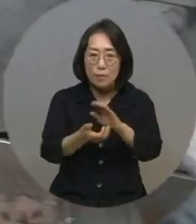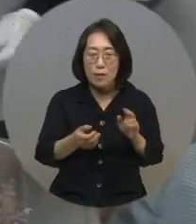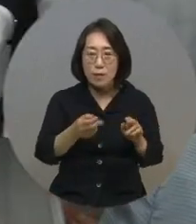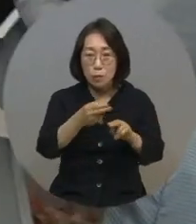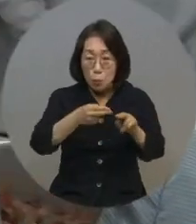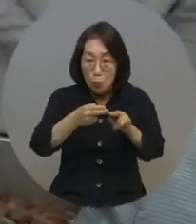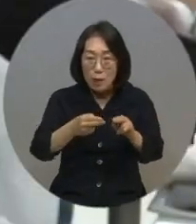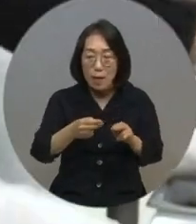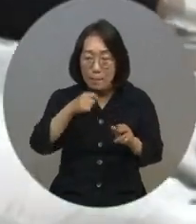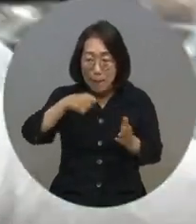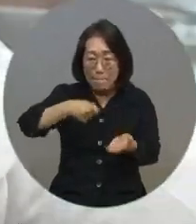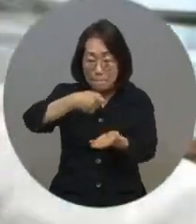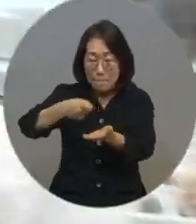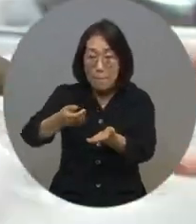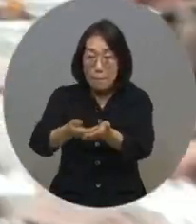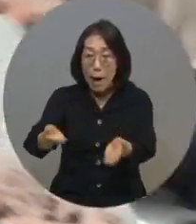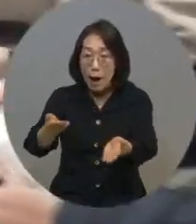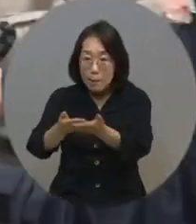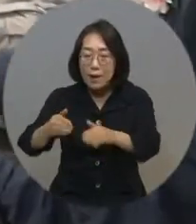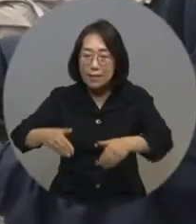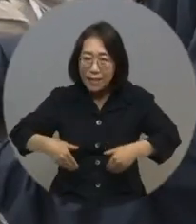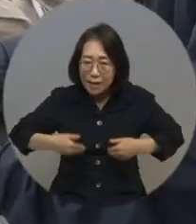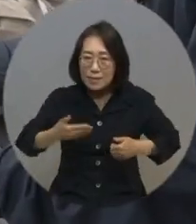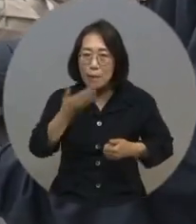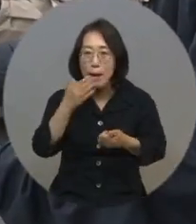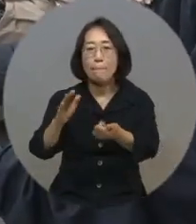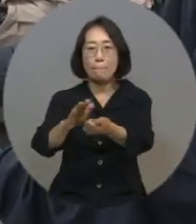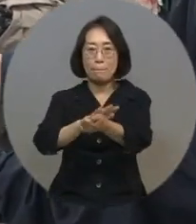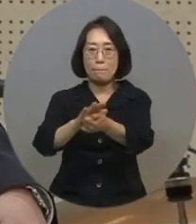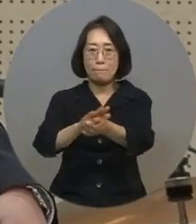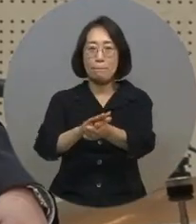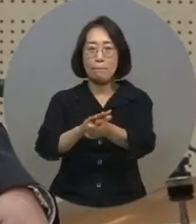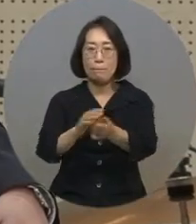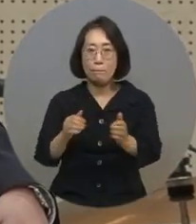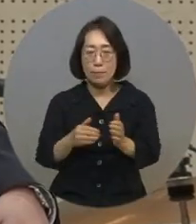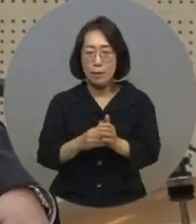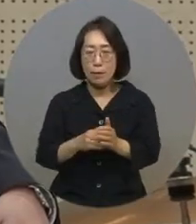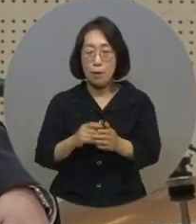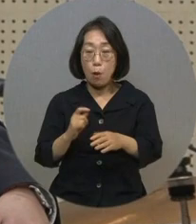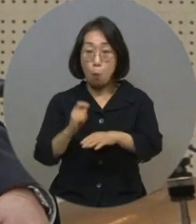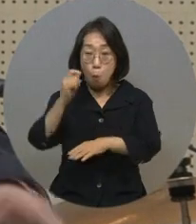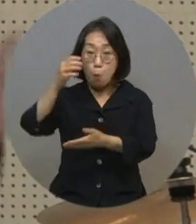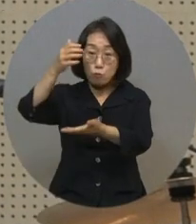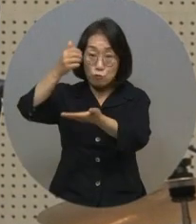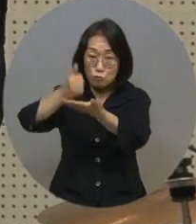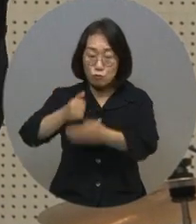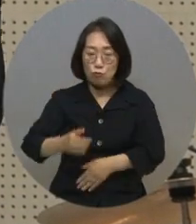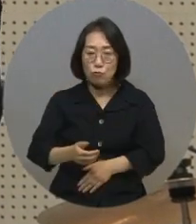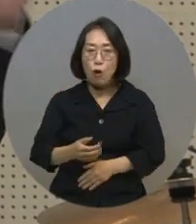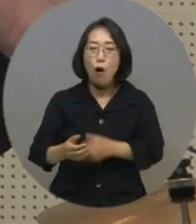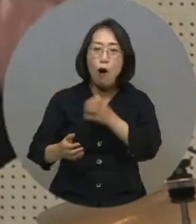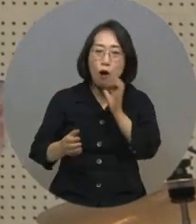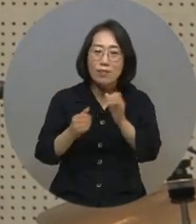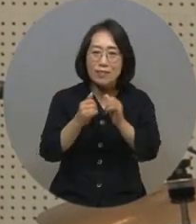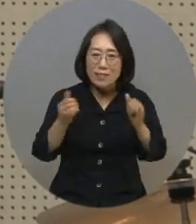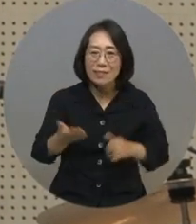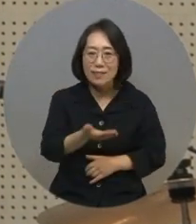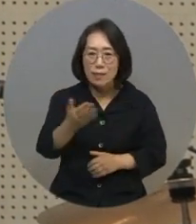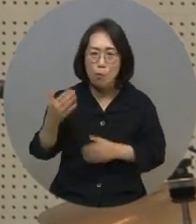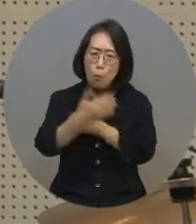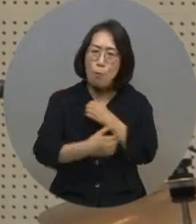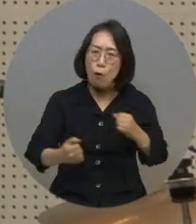직접 배식해드리며 따뜻한 한 끼 식사를 대접했습니다. 이에 공영민 군수는 우리 어르신들이 건강한